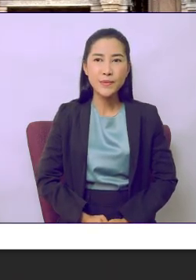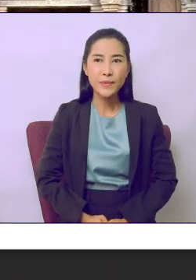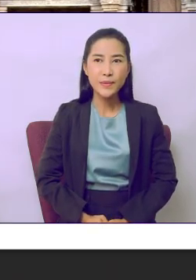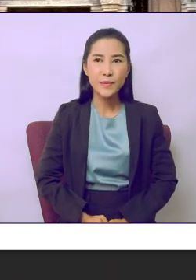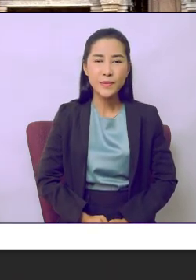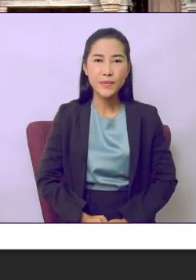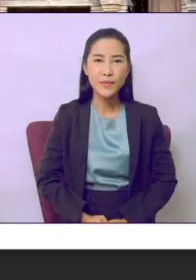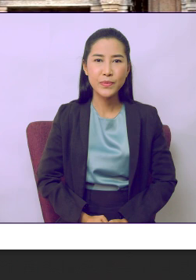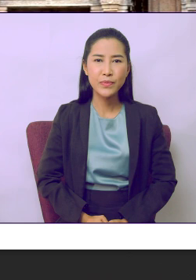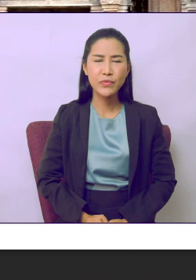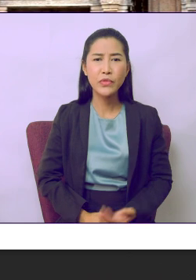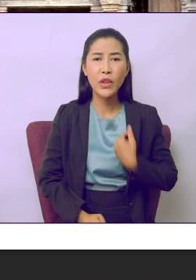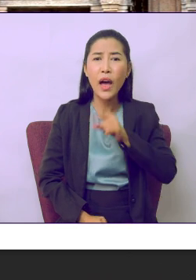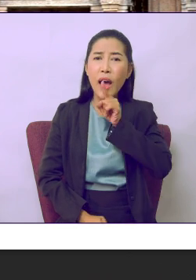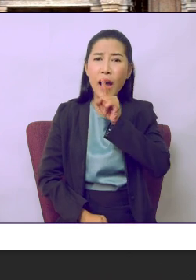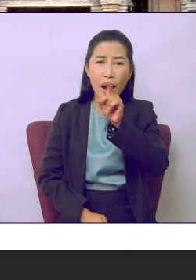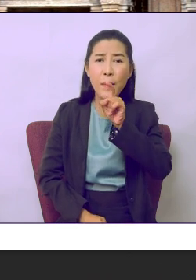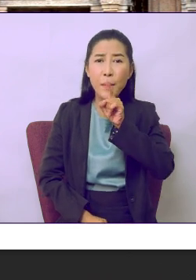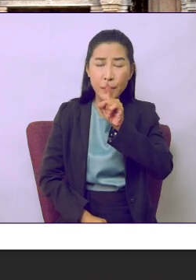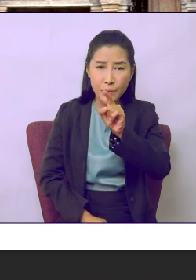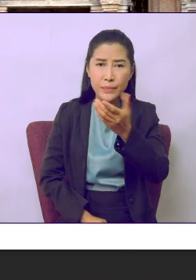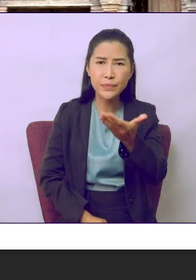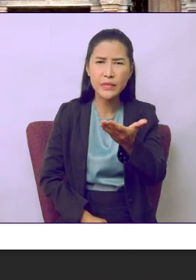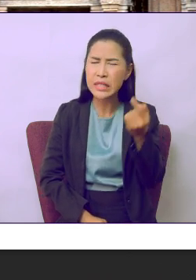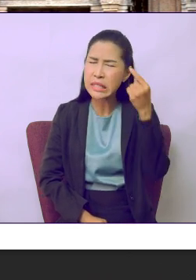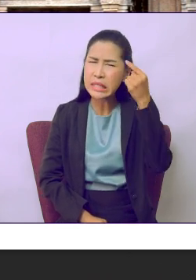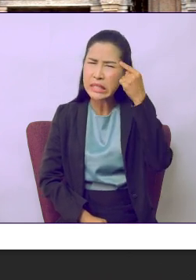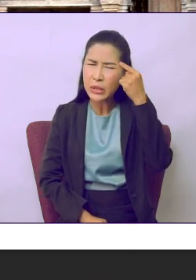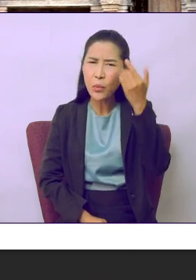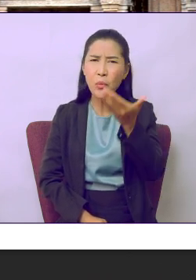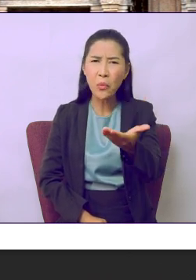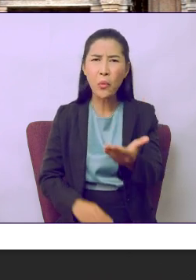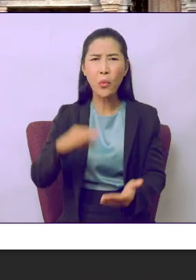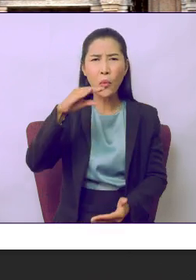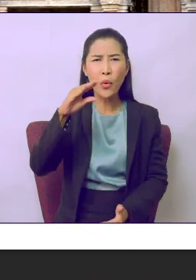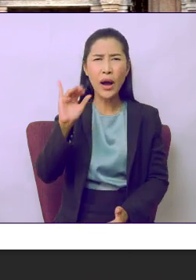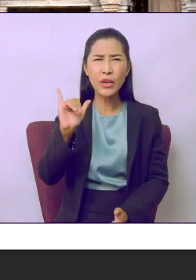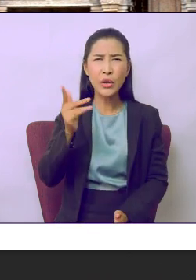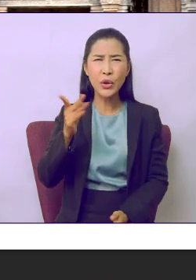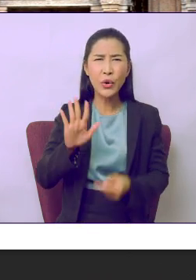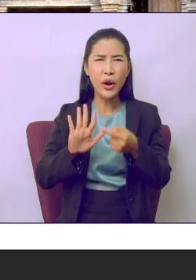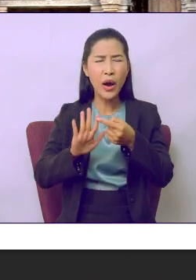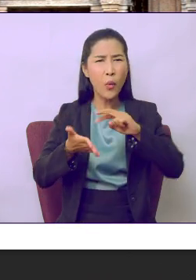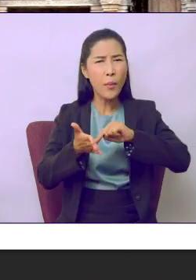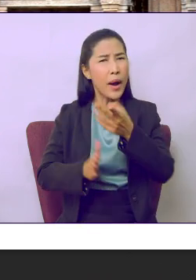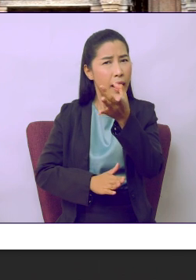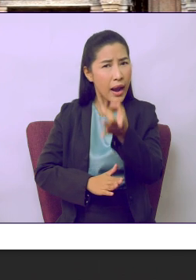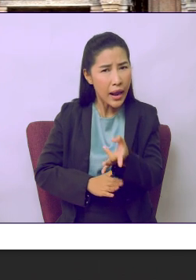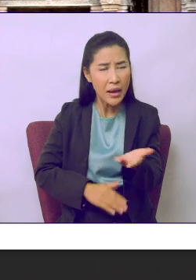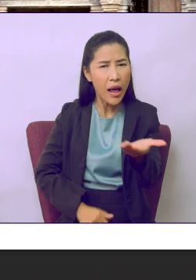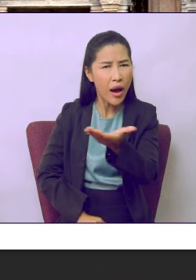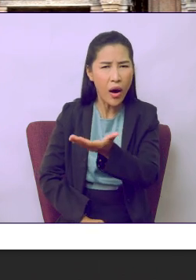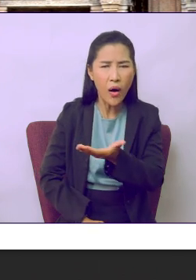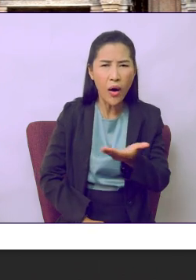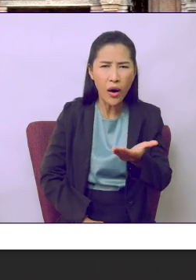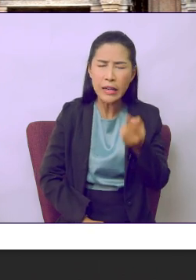อ่าต้องถามก่อนว่าเราเนี่ยอ่าคิดว่าโยคะเนี่ยนะครับอ่าหมายถึงอะไรนะครับหลายคนเนี่ยนะ